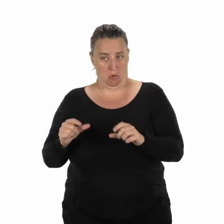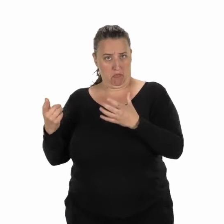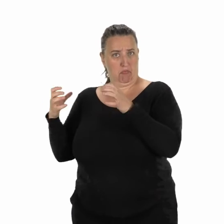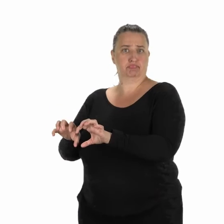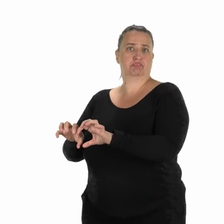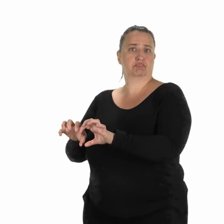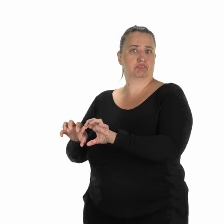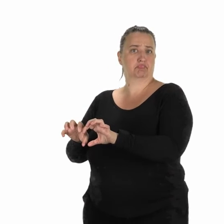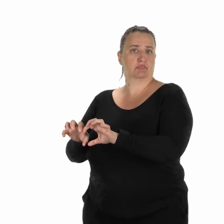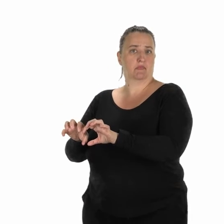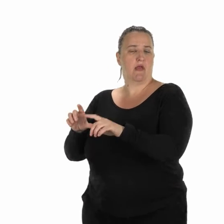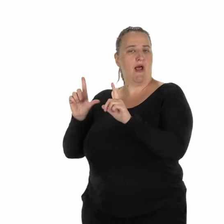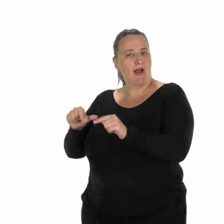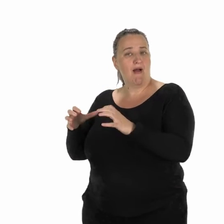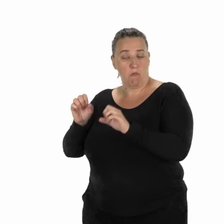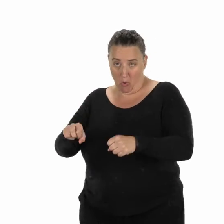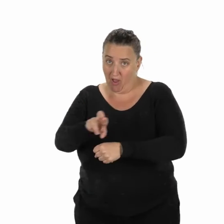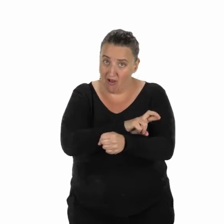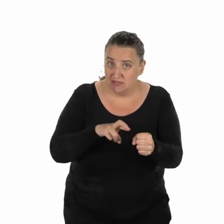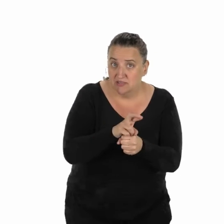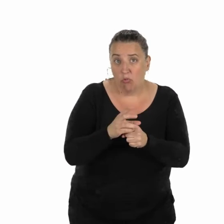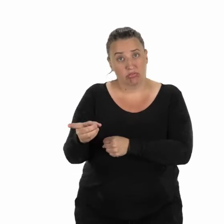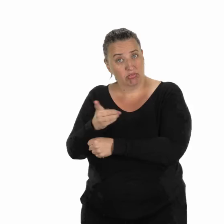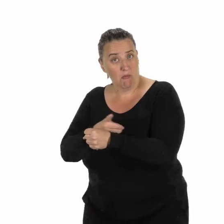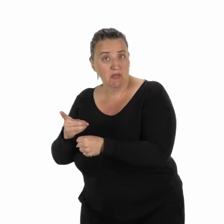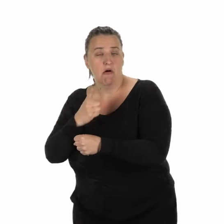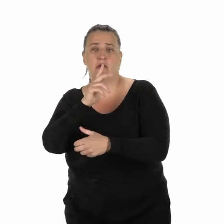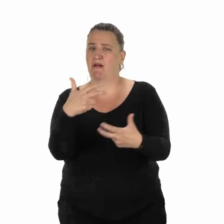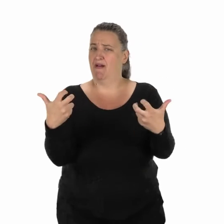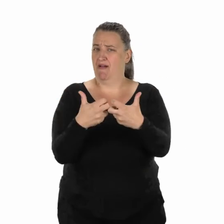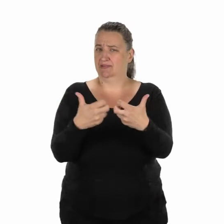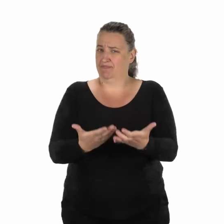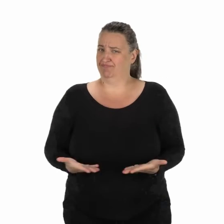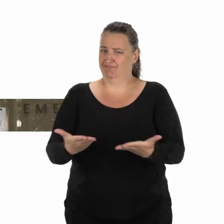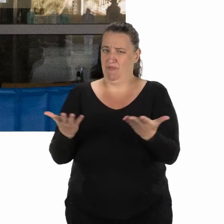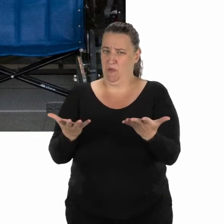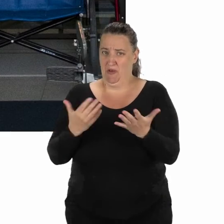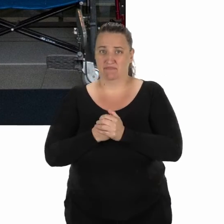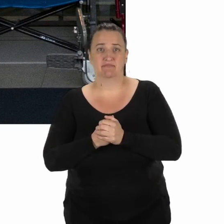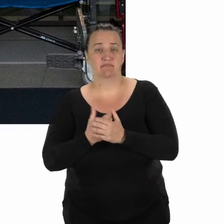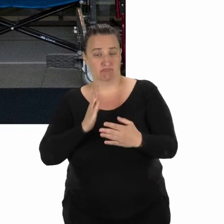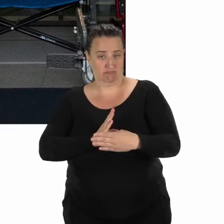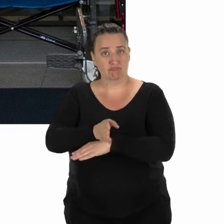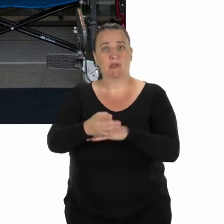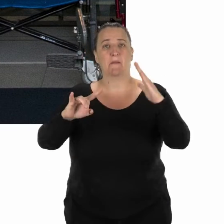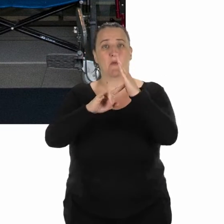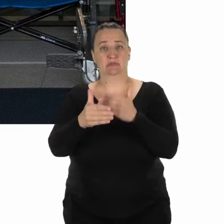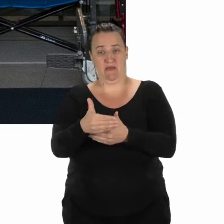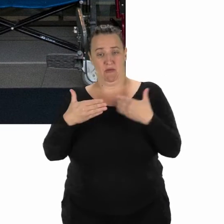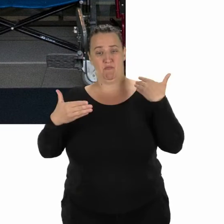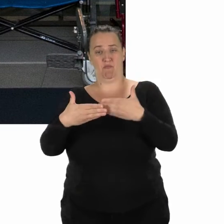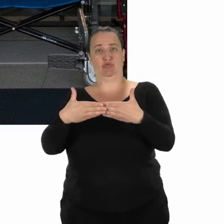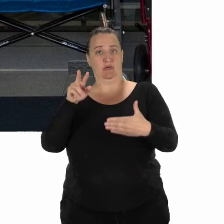institutionnelles, comme elle pourrait cohabiter avec vos propres identités départementales ou régionales. Voici quelques mises en